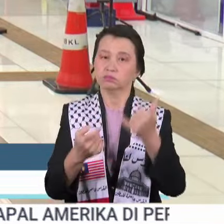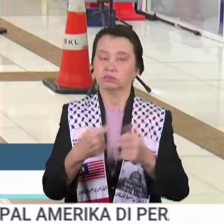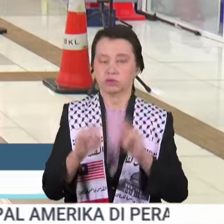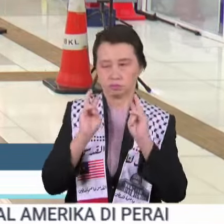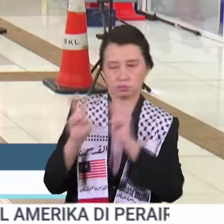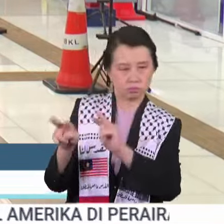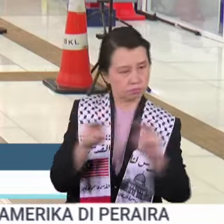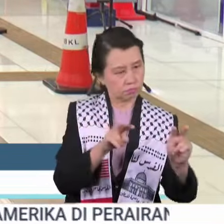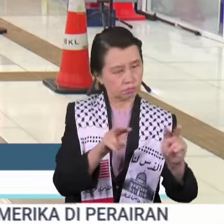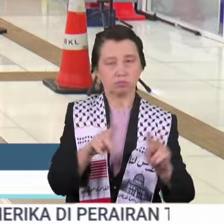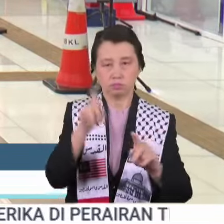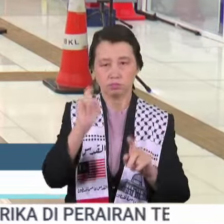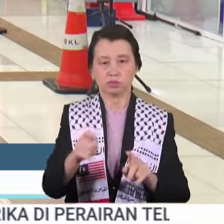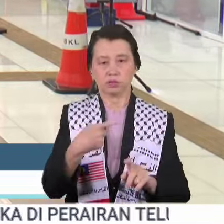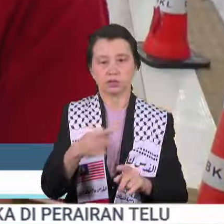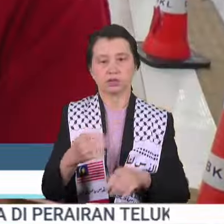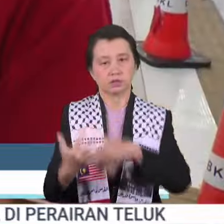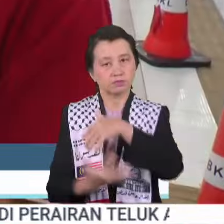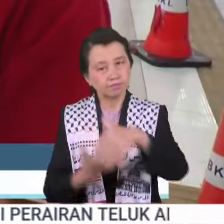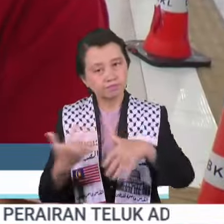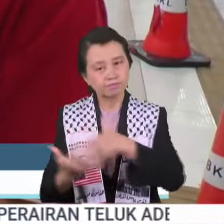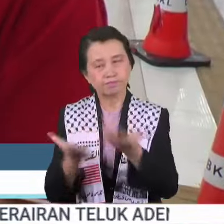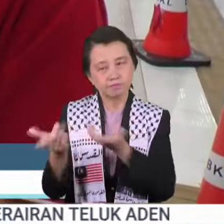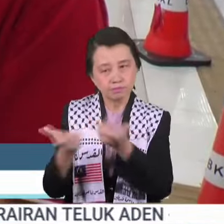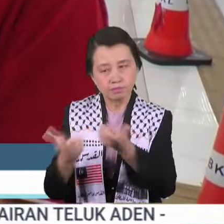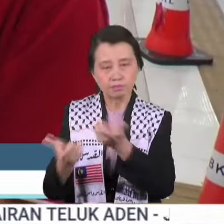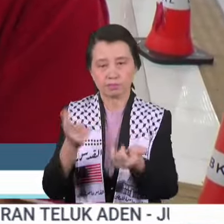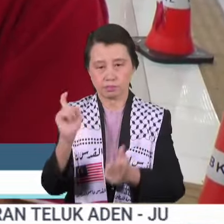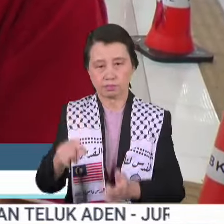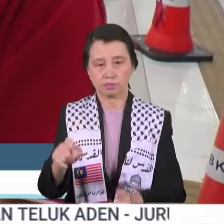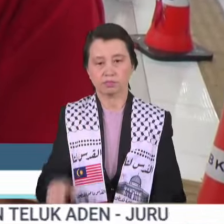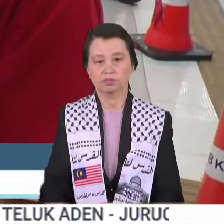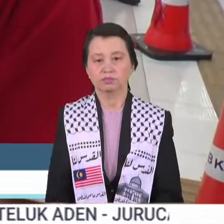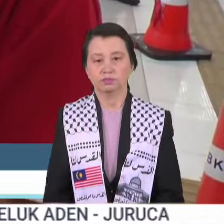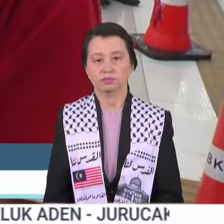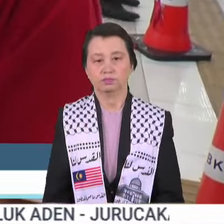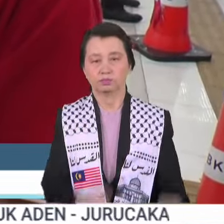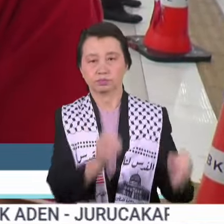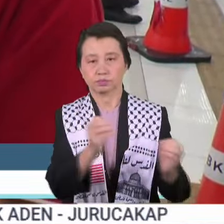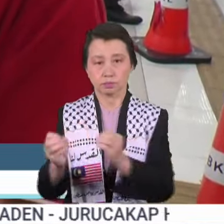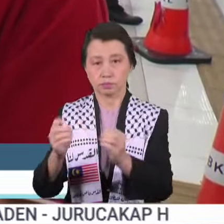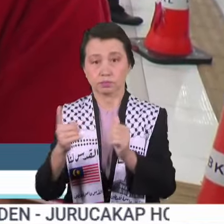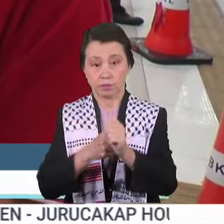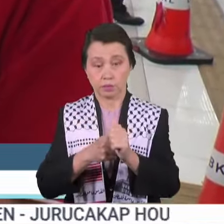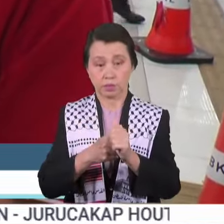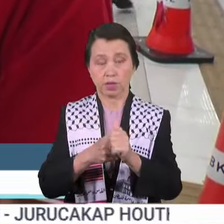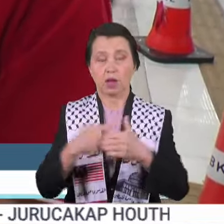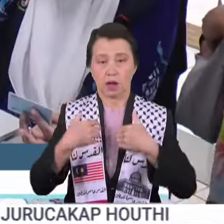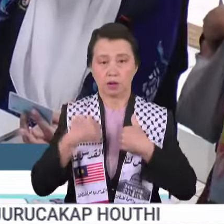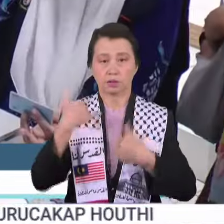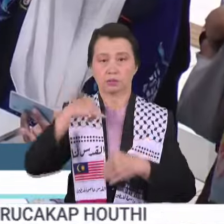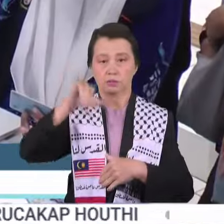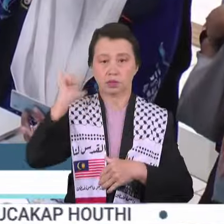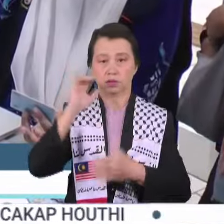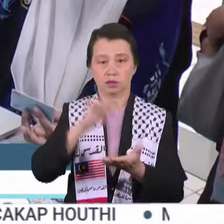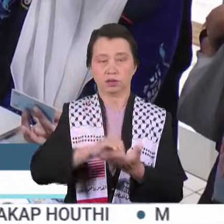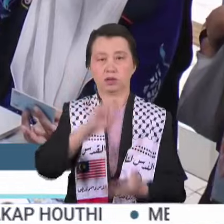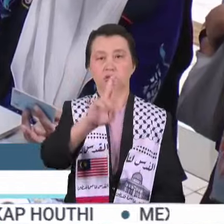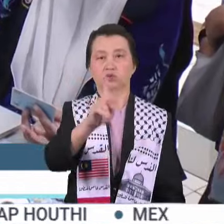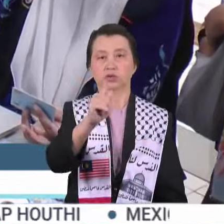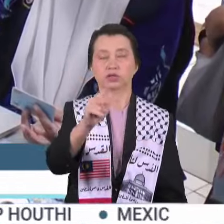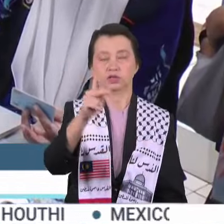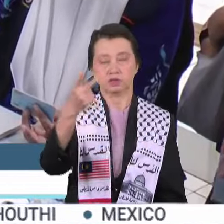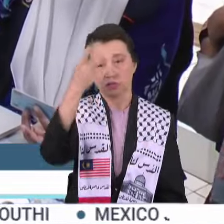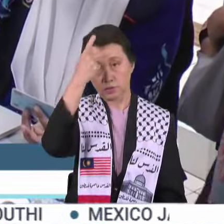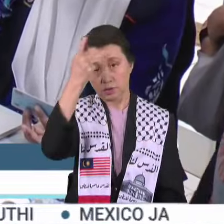nampak perlu kita santuni penganjuran pertama paduawa berlangsung semalam di UTC keramat